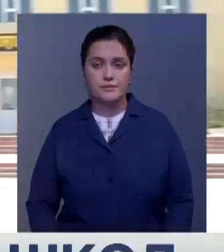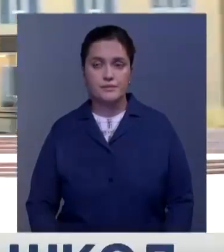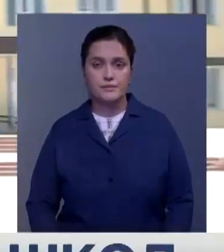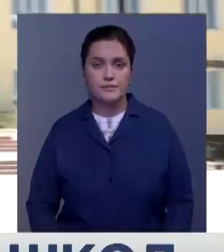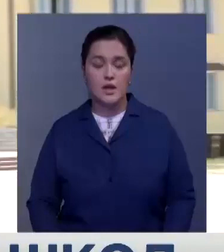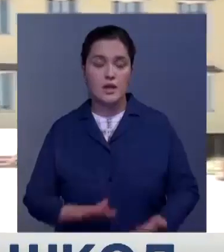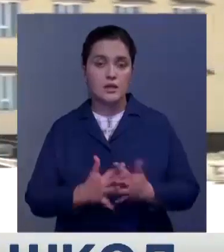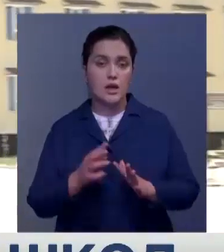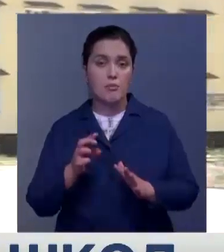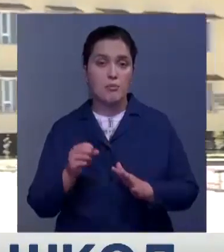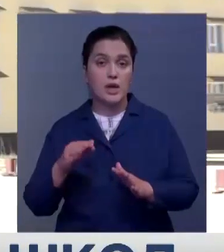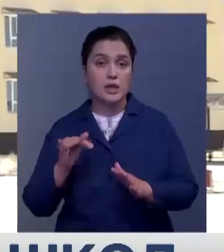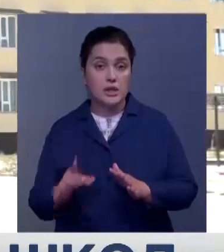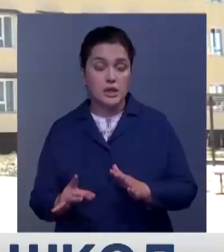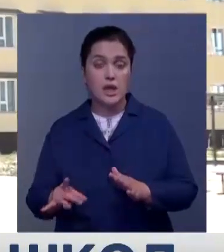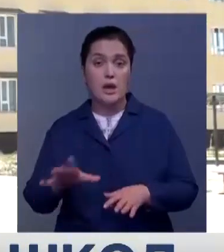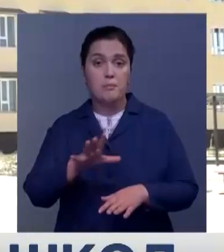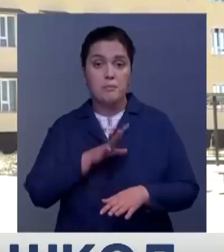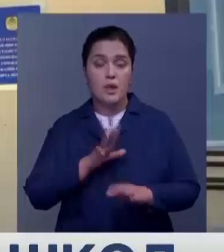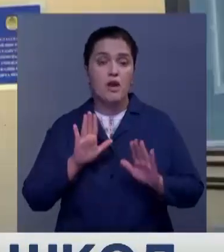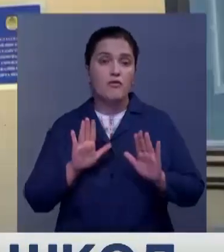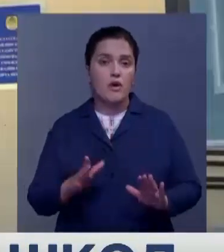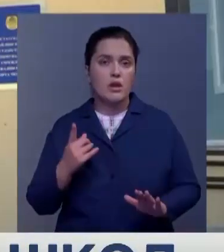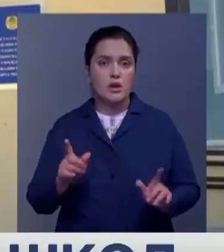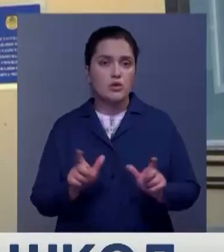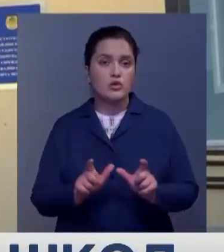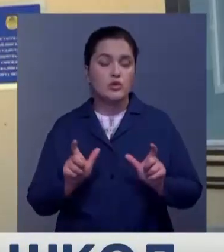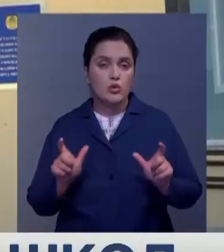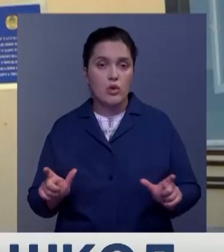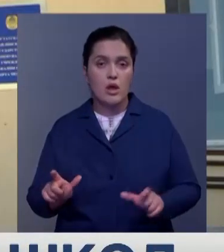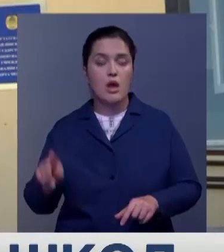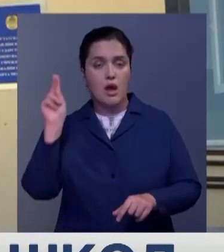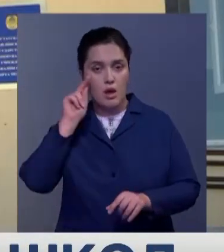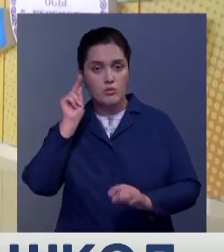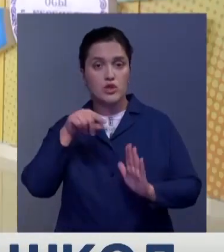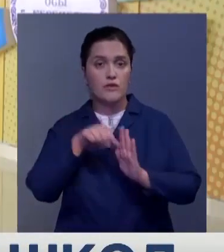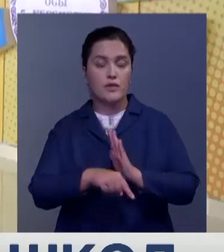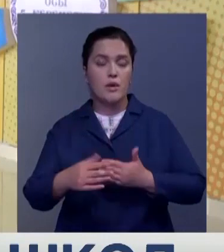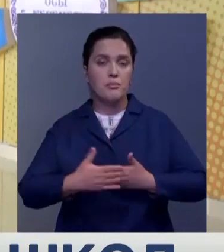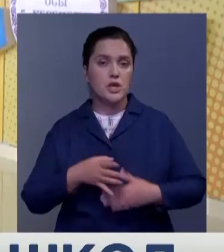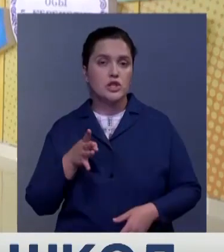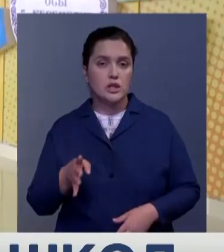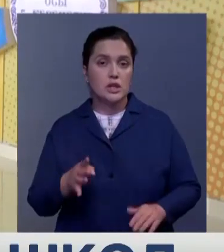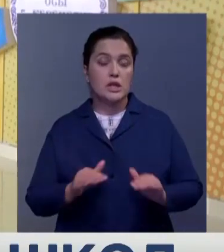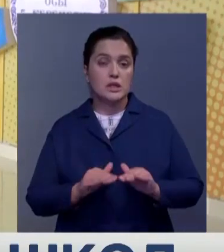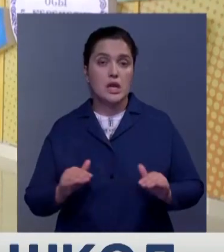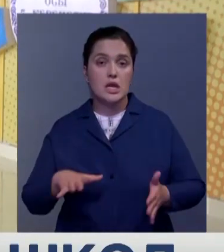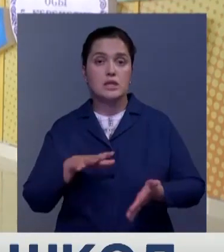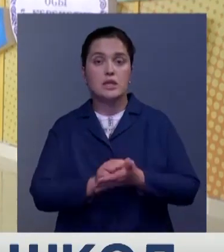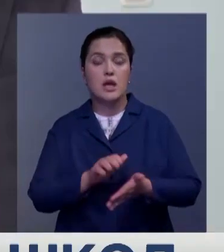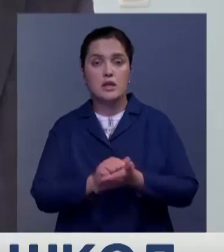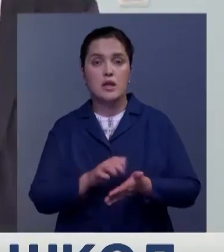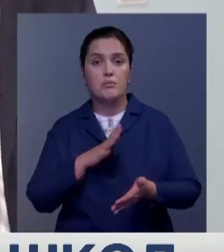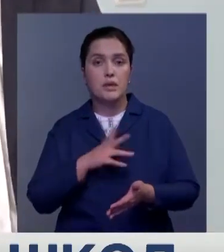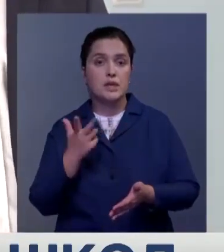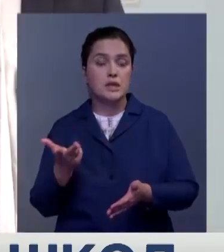В селе Батыр Муналинского района была всего одна школа. Обучались в ней почти 4 тысячи детей. Занятия проходили